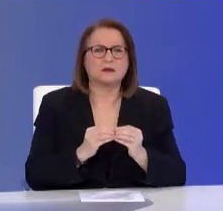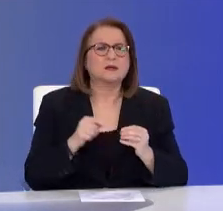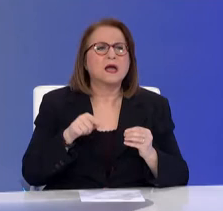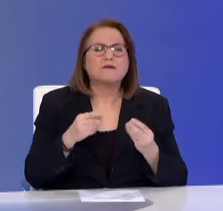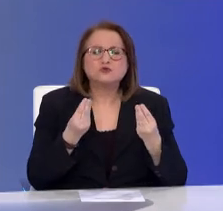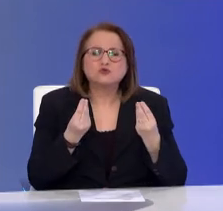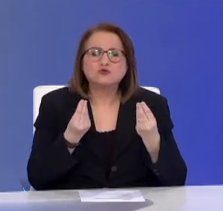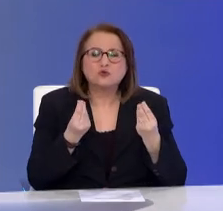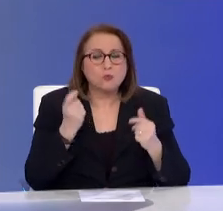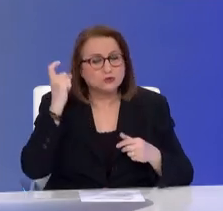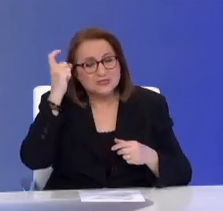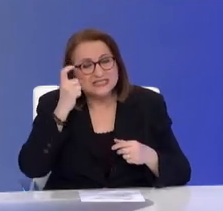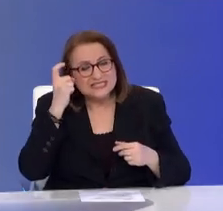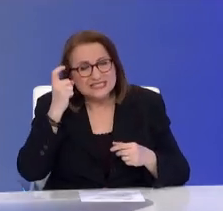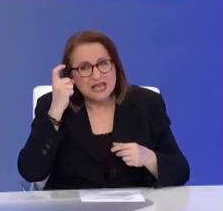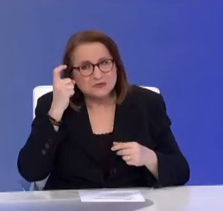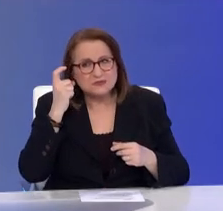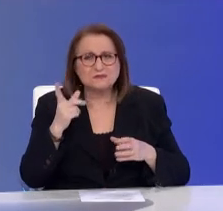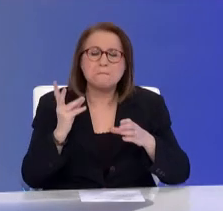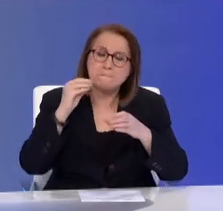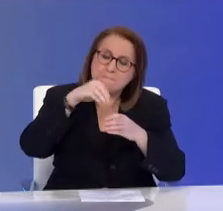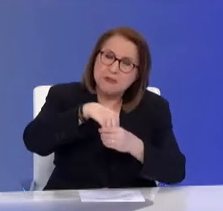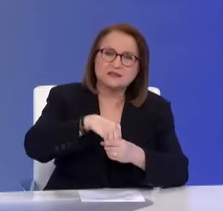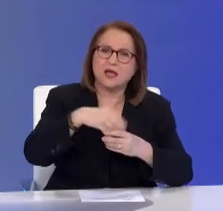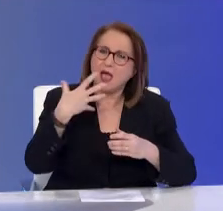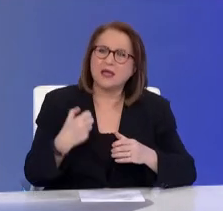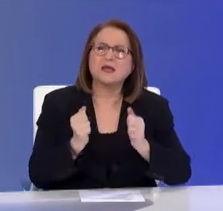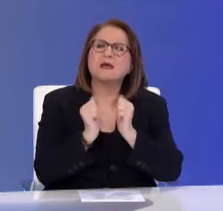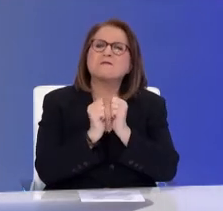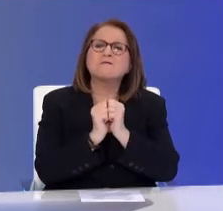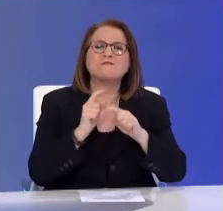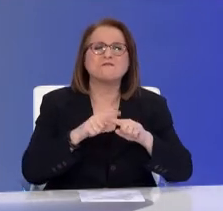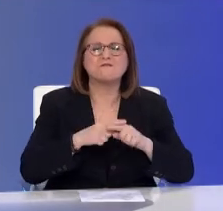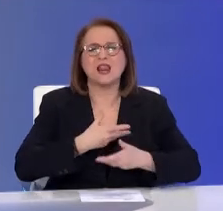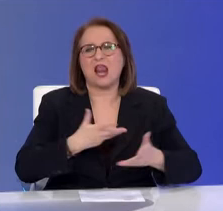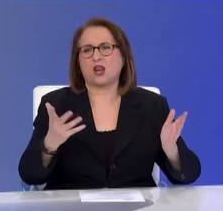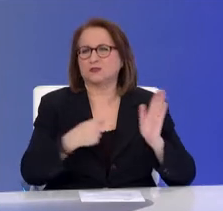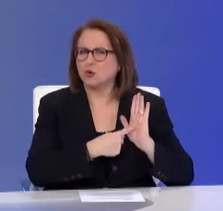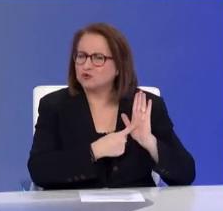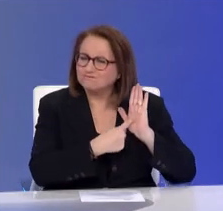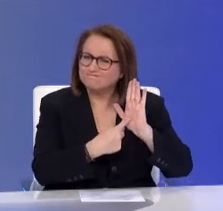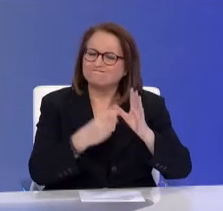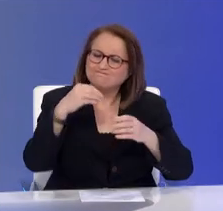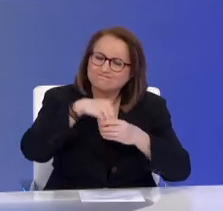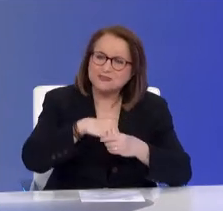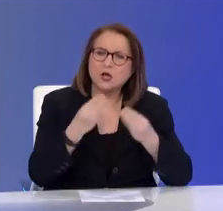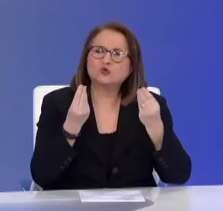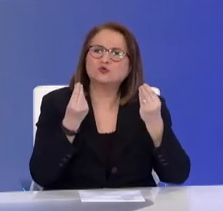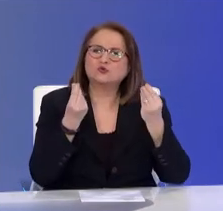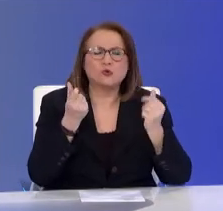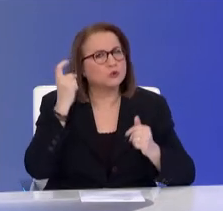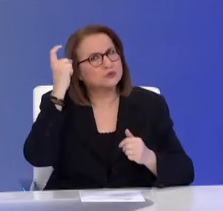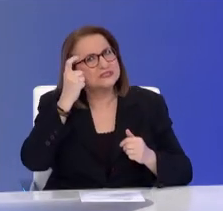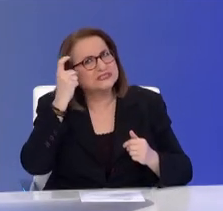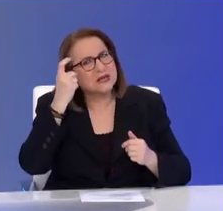Και ουσιαστικά ενσωματώνει τον τρόπο σκέψης όπως αυτός